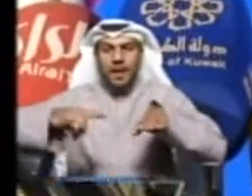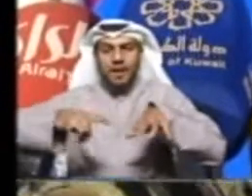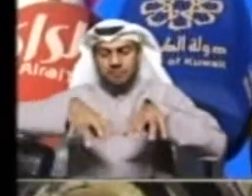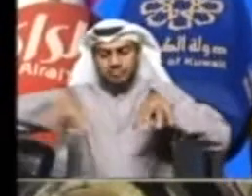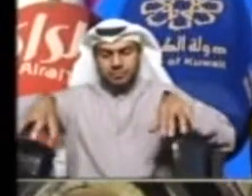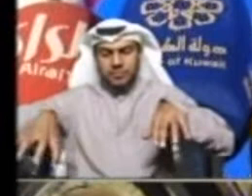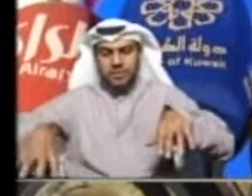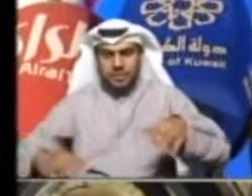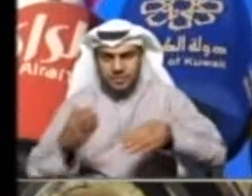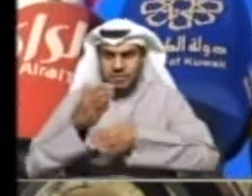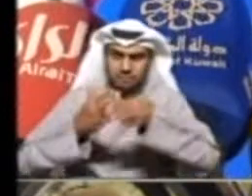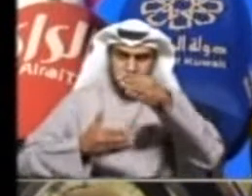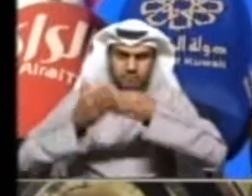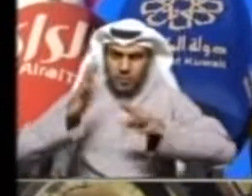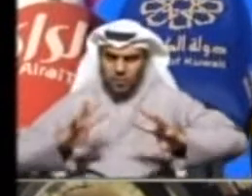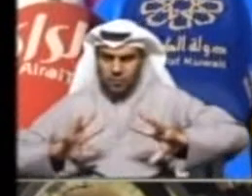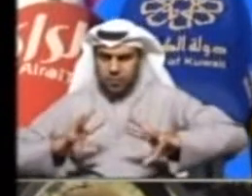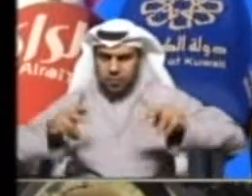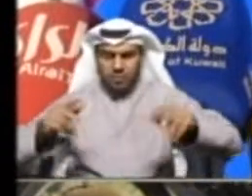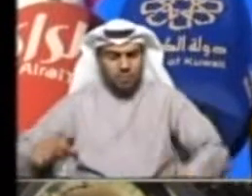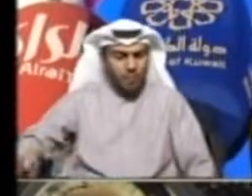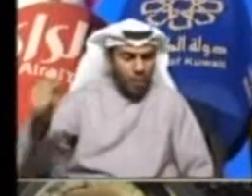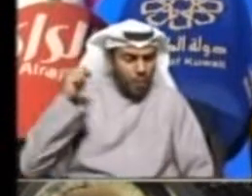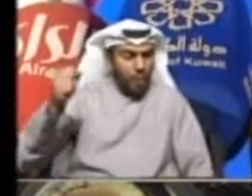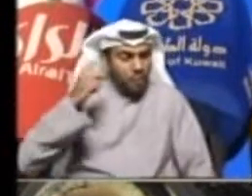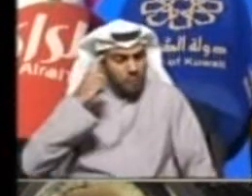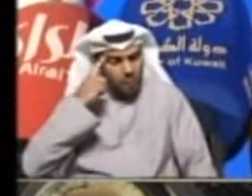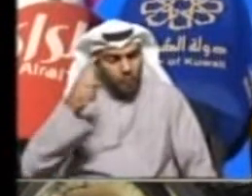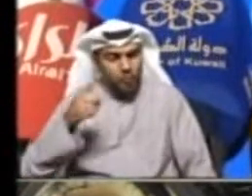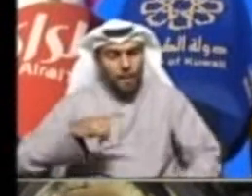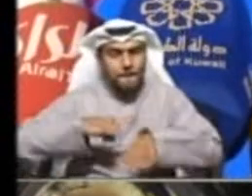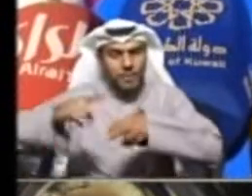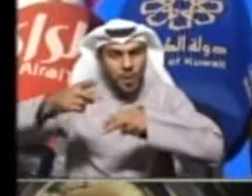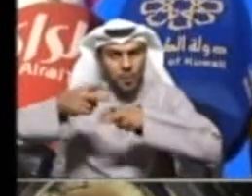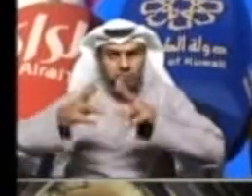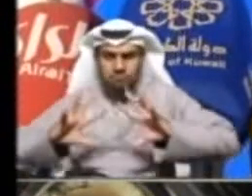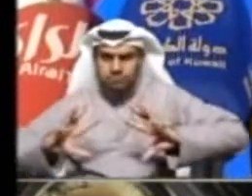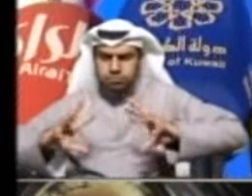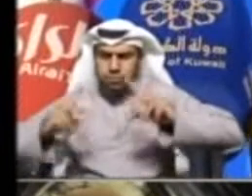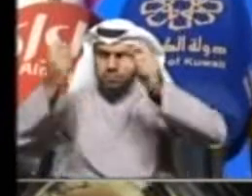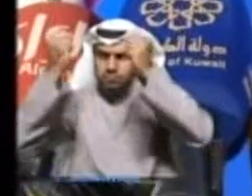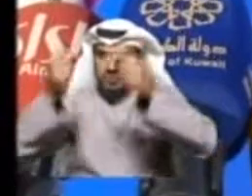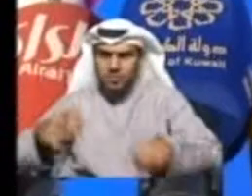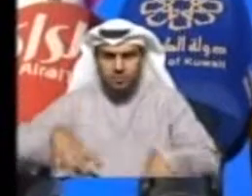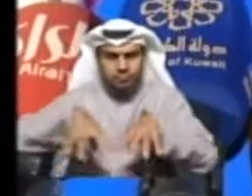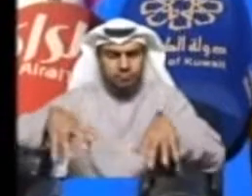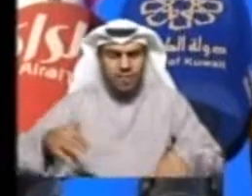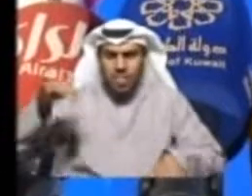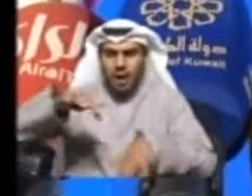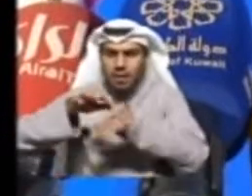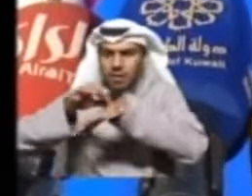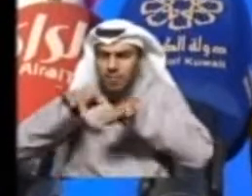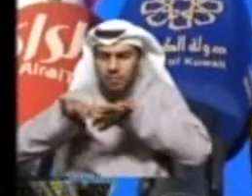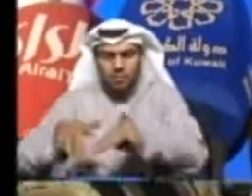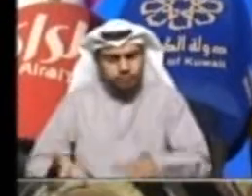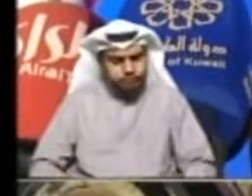الدولي الذي يعتبر أضخم مشاريع خطة التنمية والذي يرفع القدرة الاستيعابية